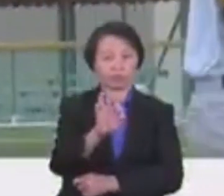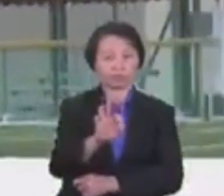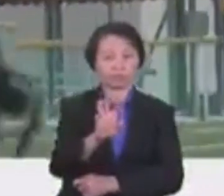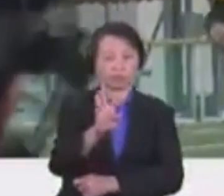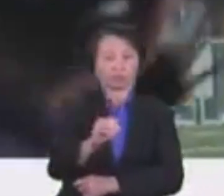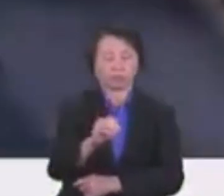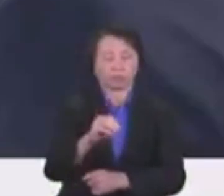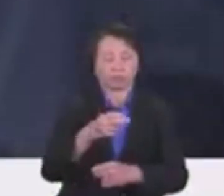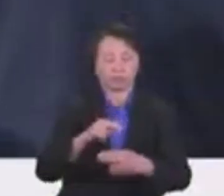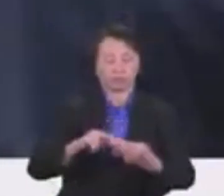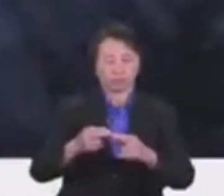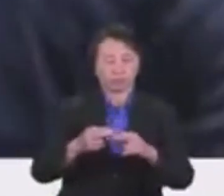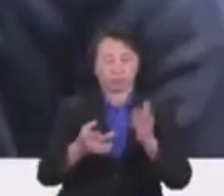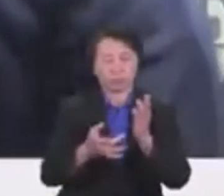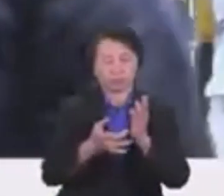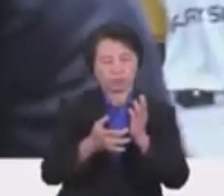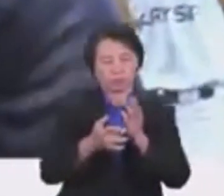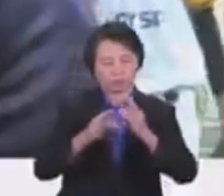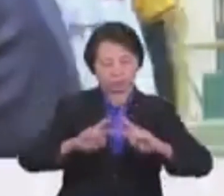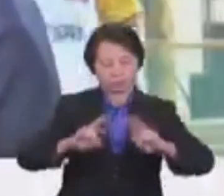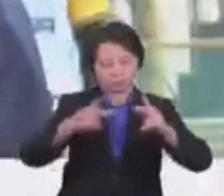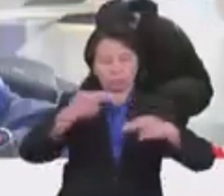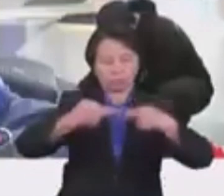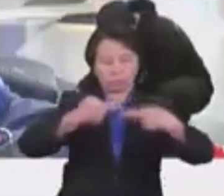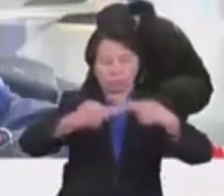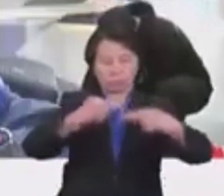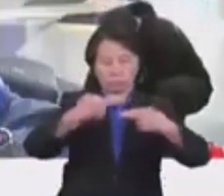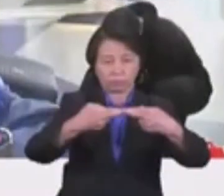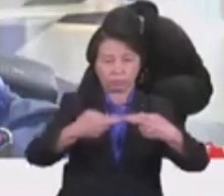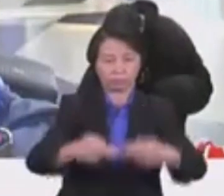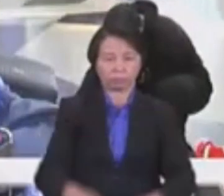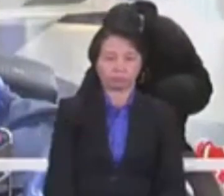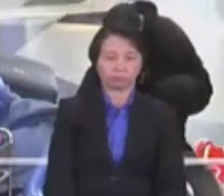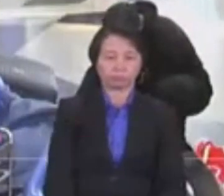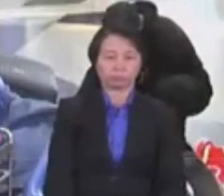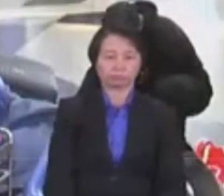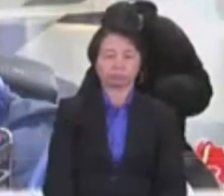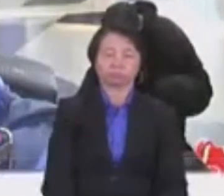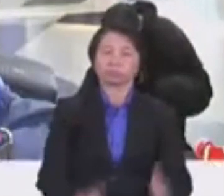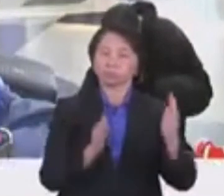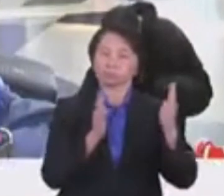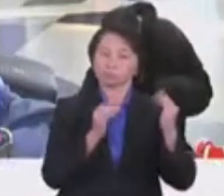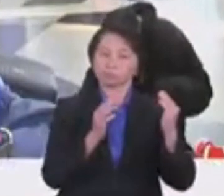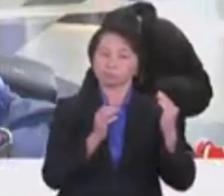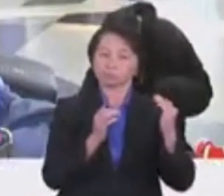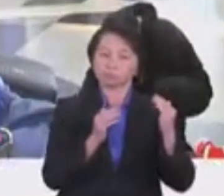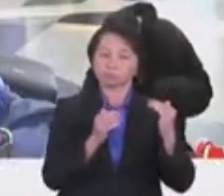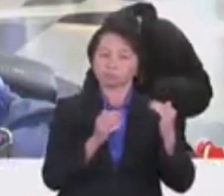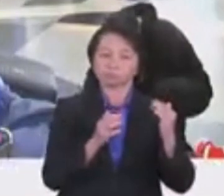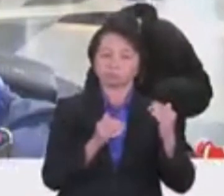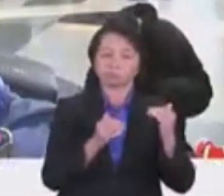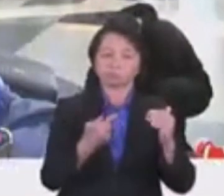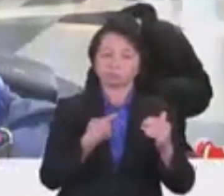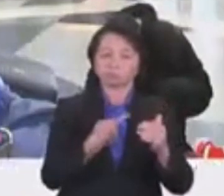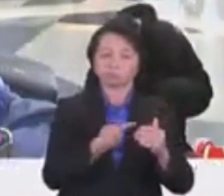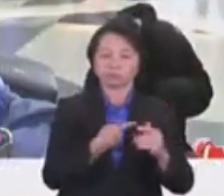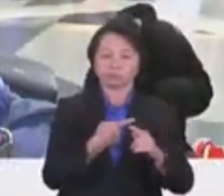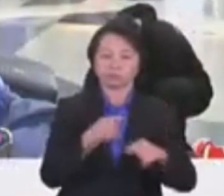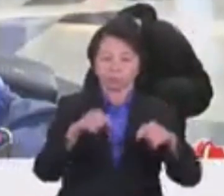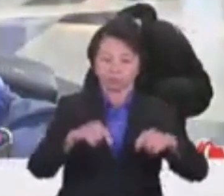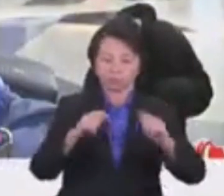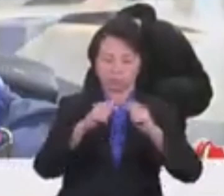memperbaiki teknik serta melonjakkan kedudukan ranking t0gle kitaland Cloud from these